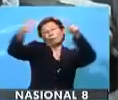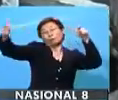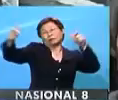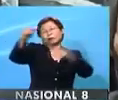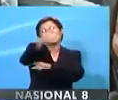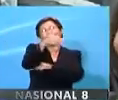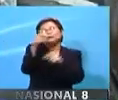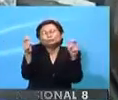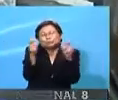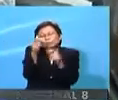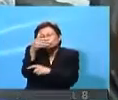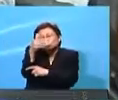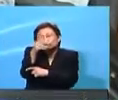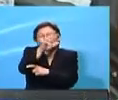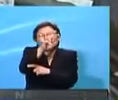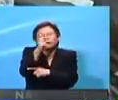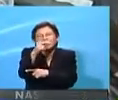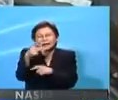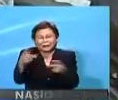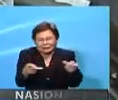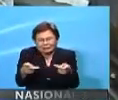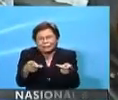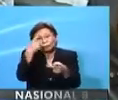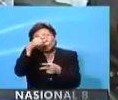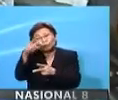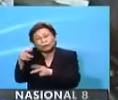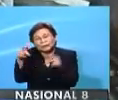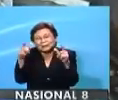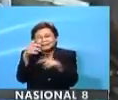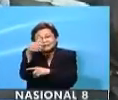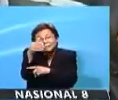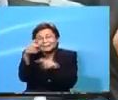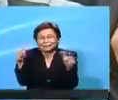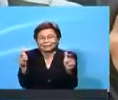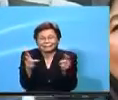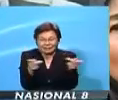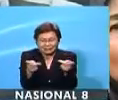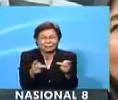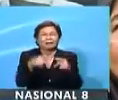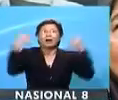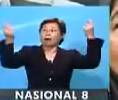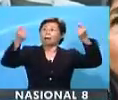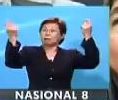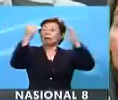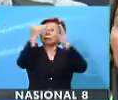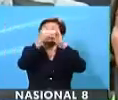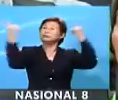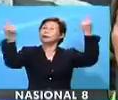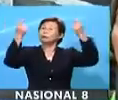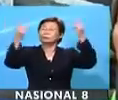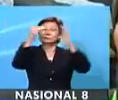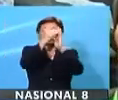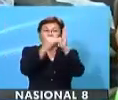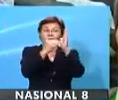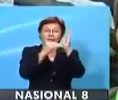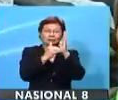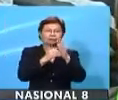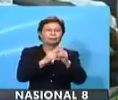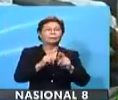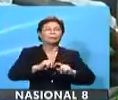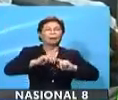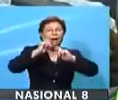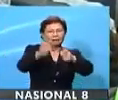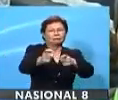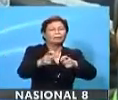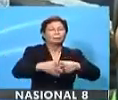bendera kenderaan. Jadi acara hari ini kita serahkan kepada ketua-ketua kampung,